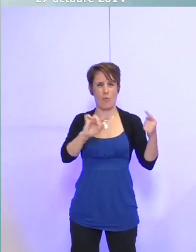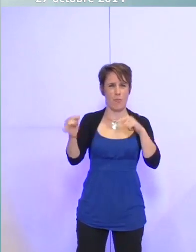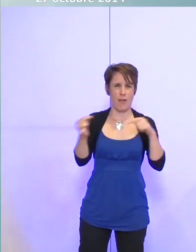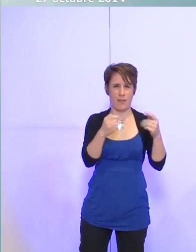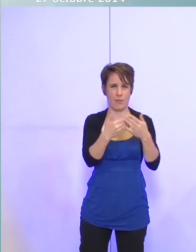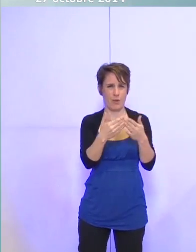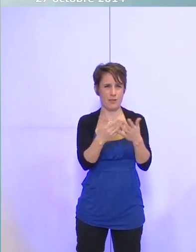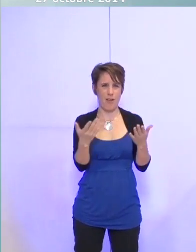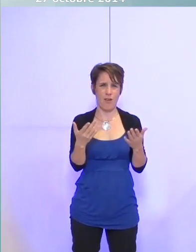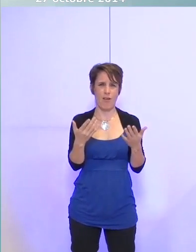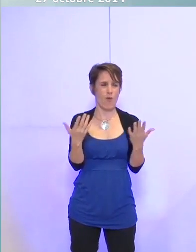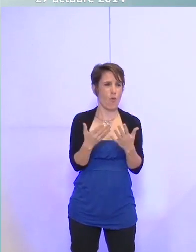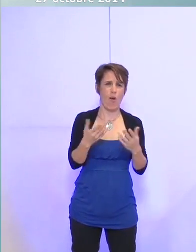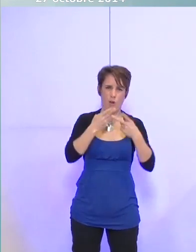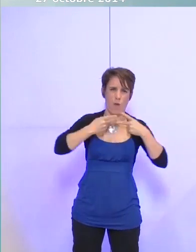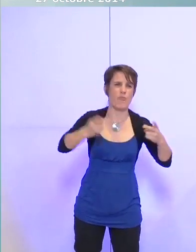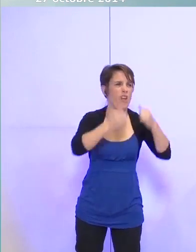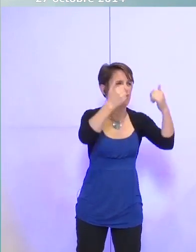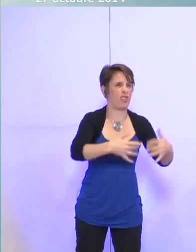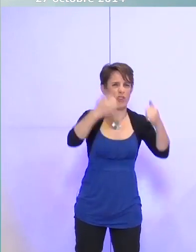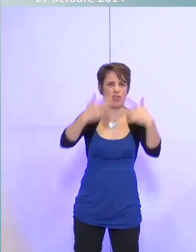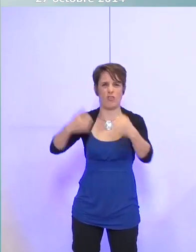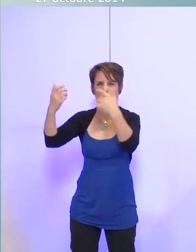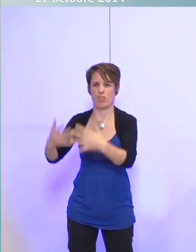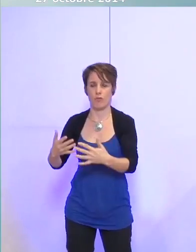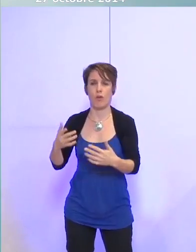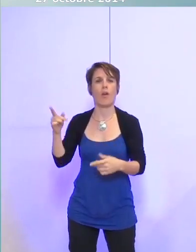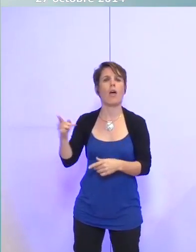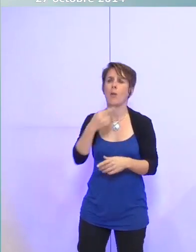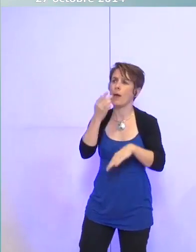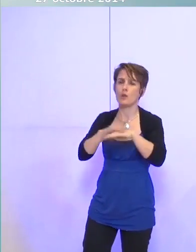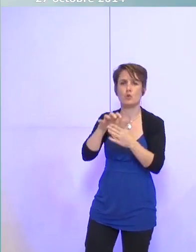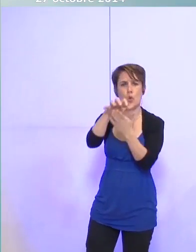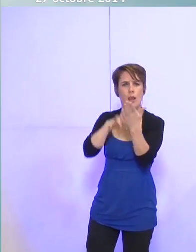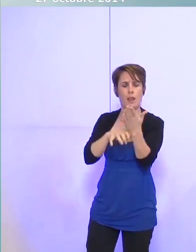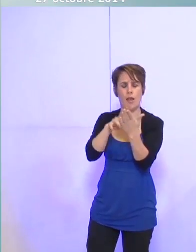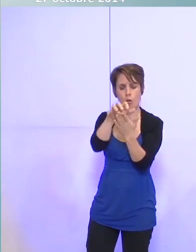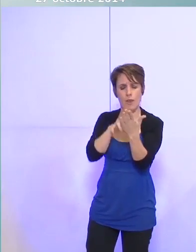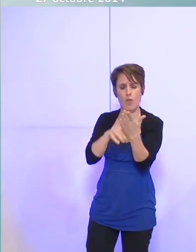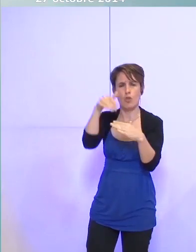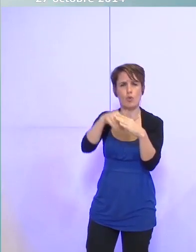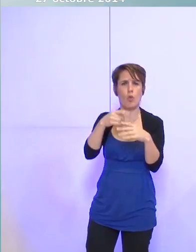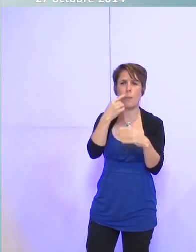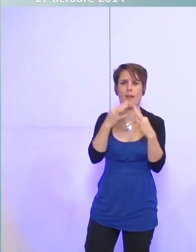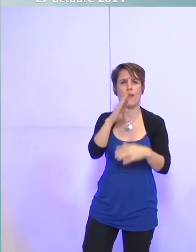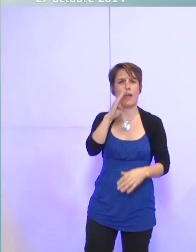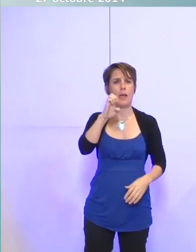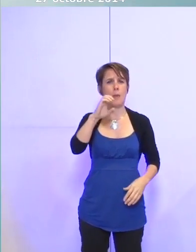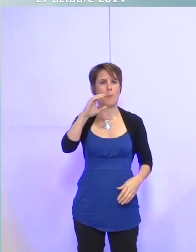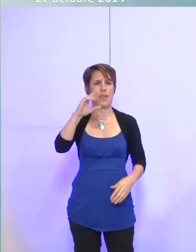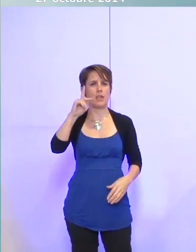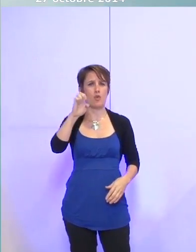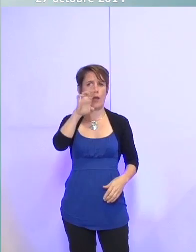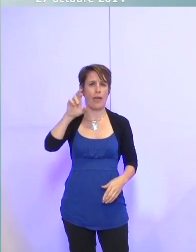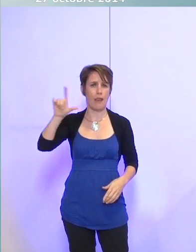bras des chiffres. Vous parlez dans cette note qui nous a été communiquée par les services de Becquerel. Un Becquerel, c'est une désintégration par seconde.